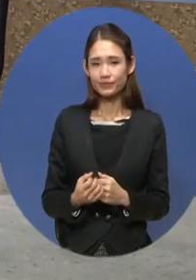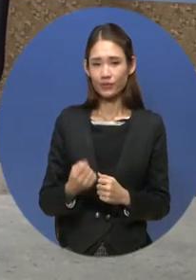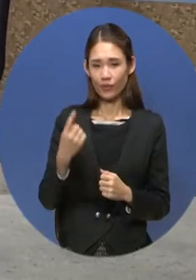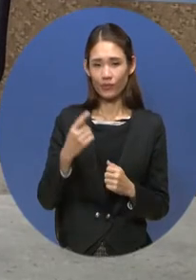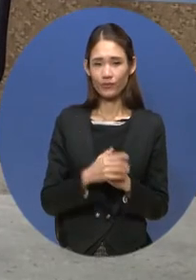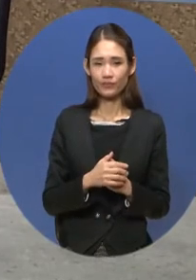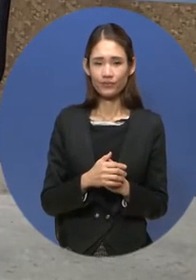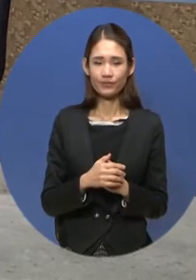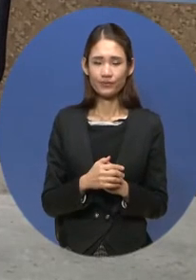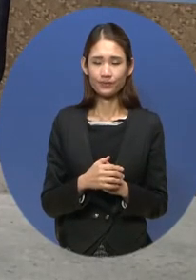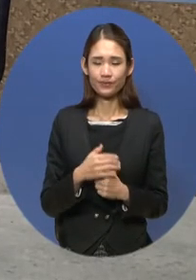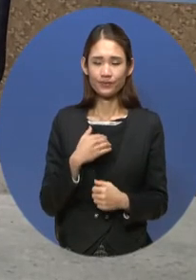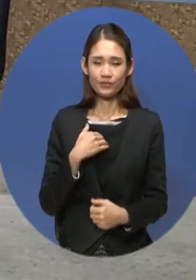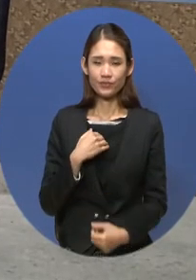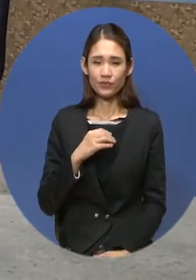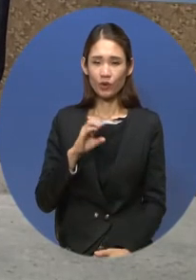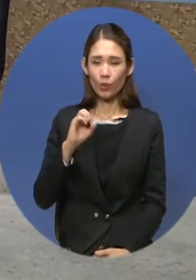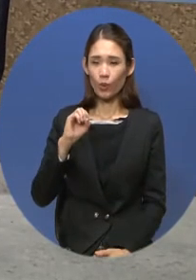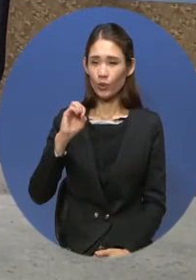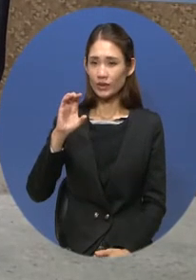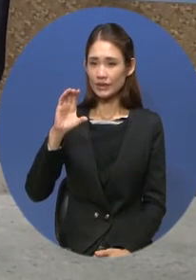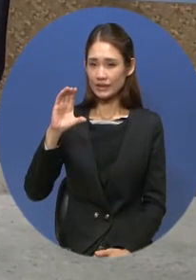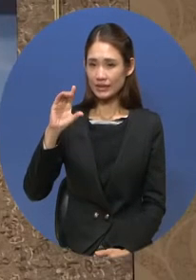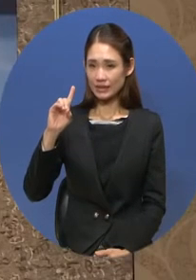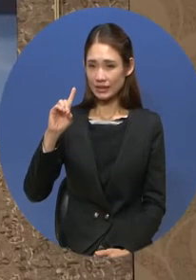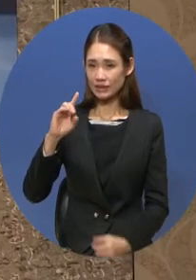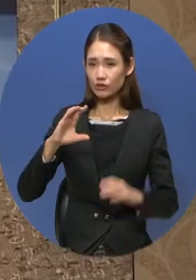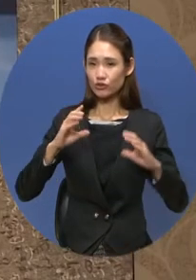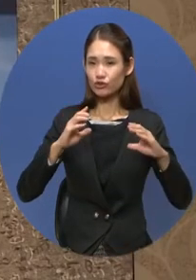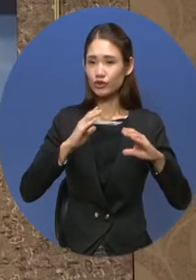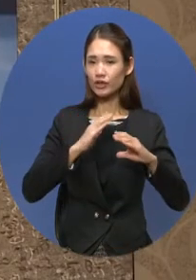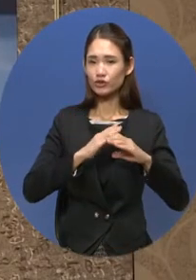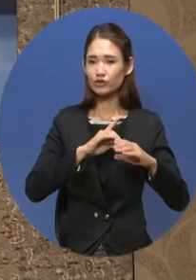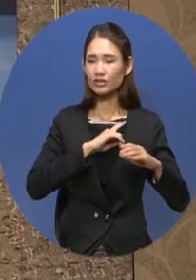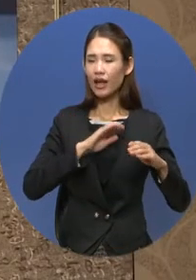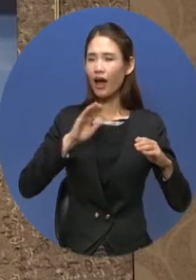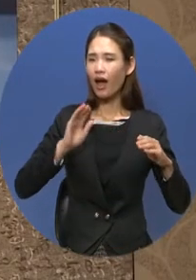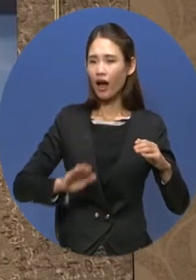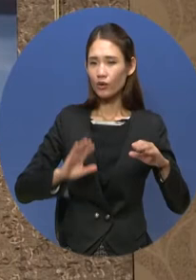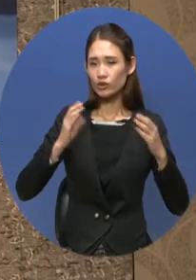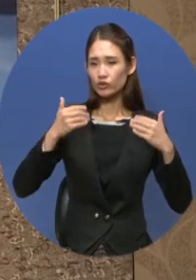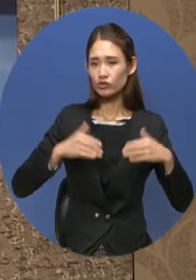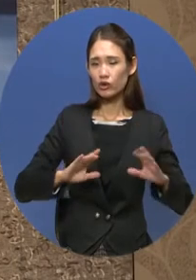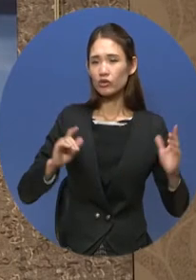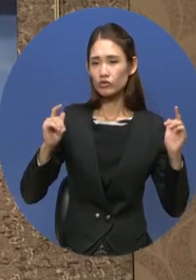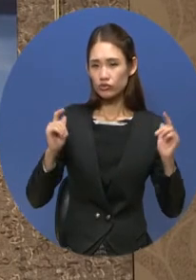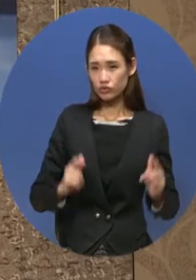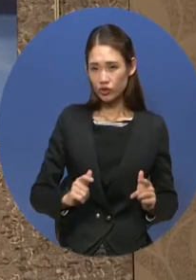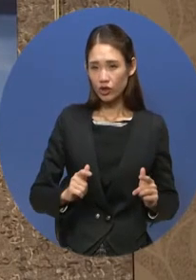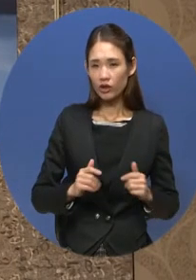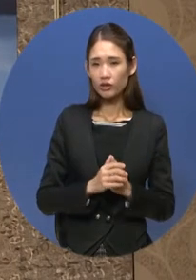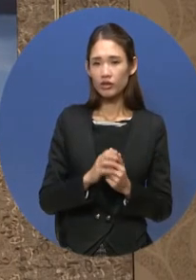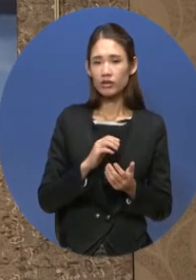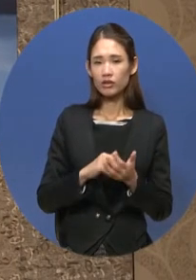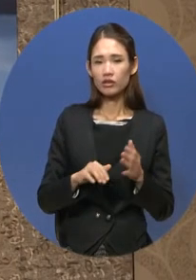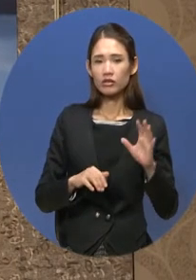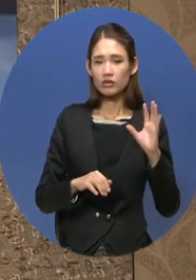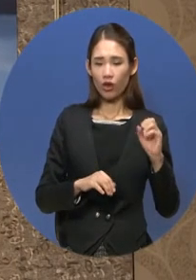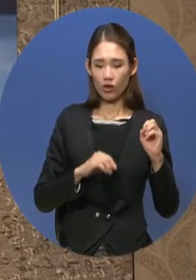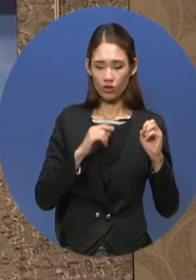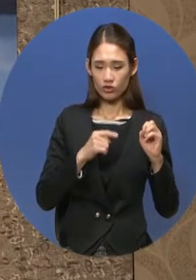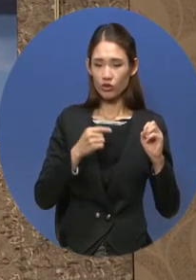이제 우리가 그 OECD 국가 중 최하위 출산율을 기록하고 있어요. 그